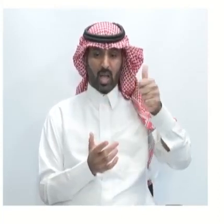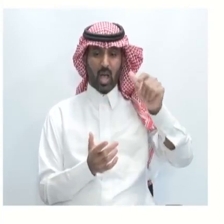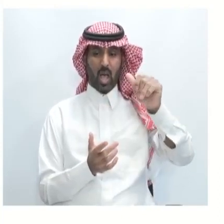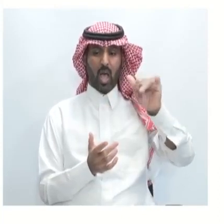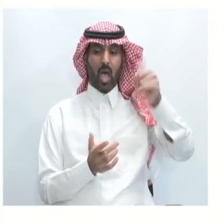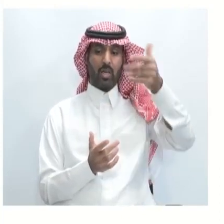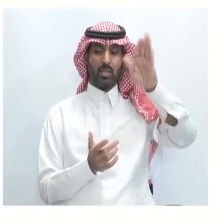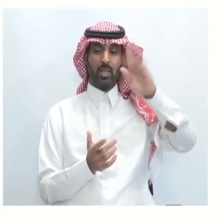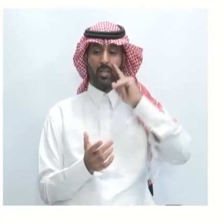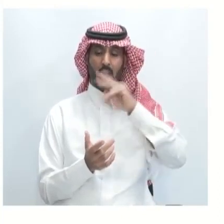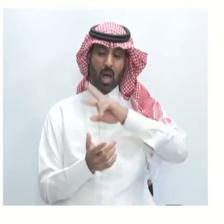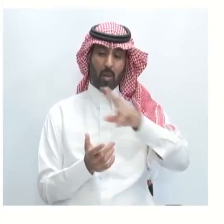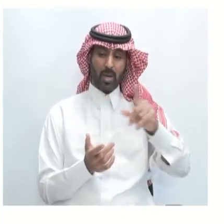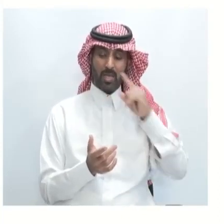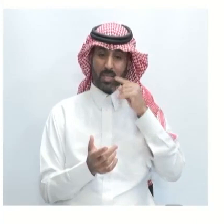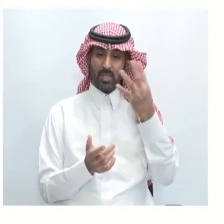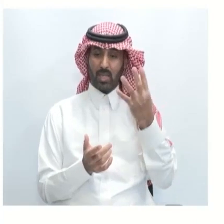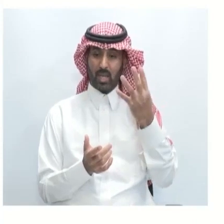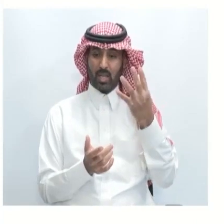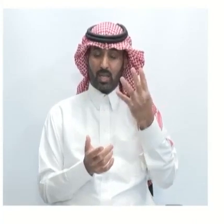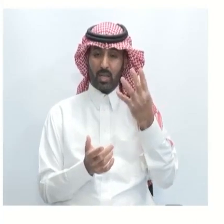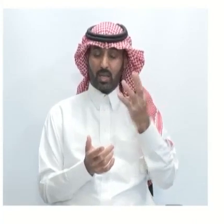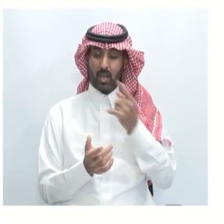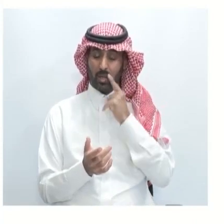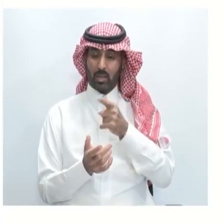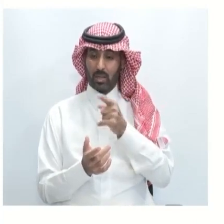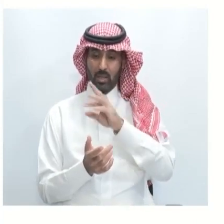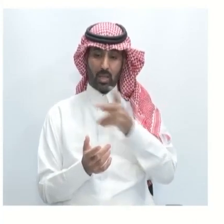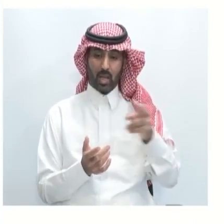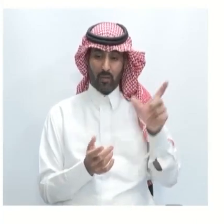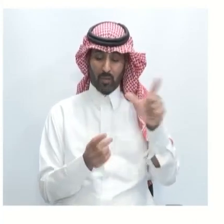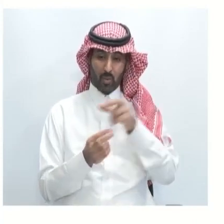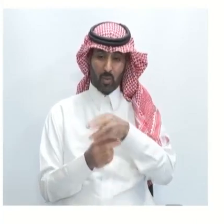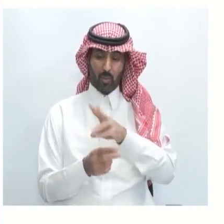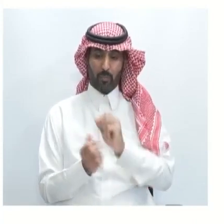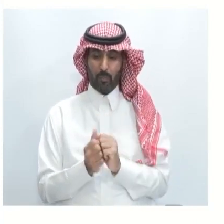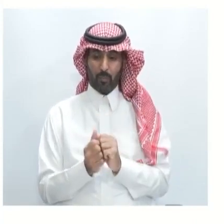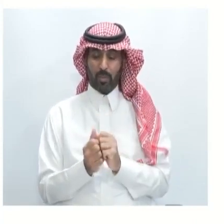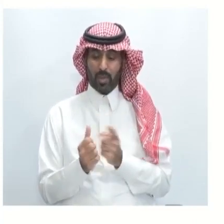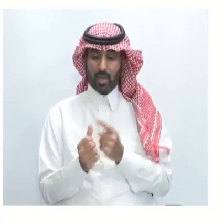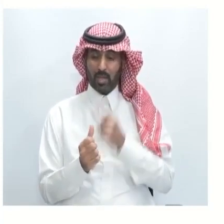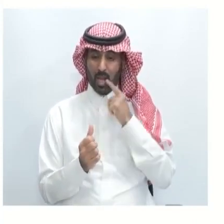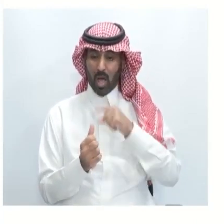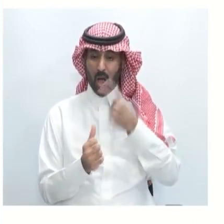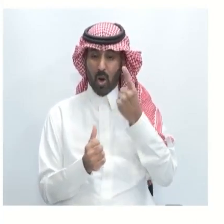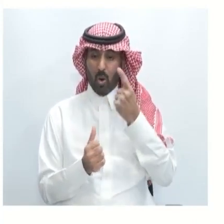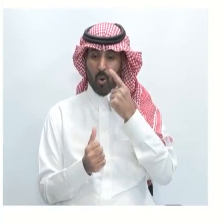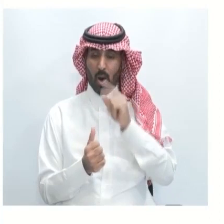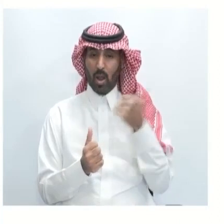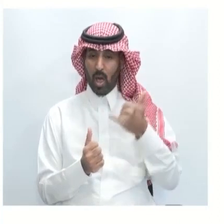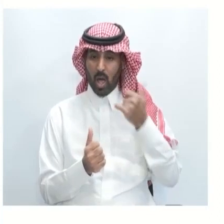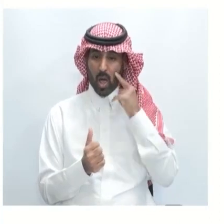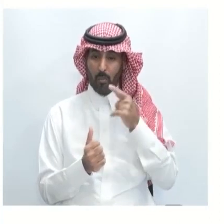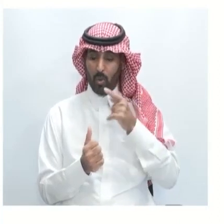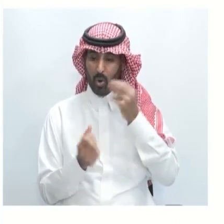اشكال وكل شكل له عده انواع ويعد الشكل الاول الاهم